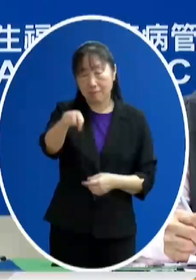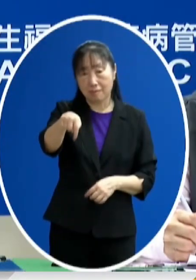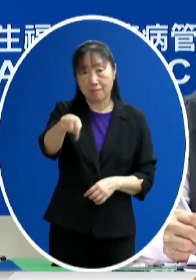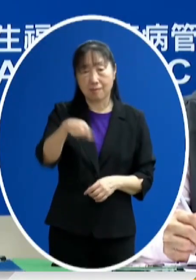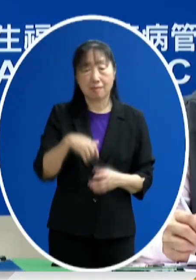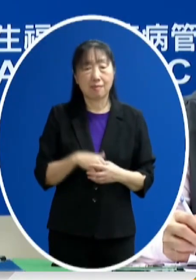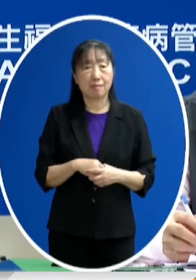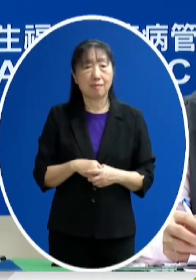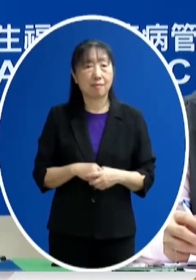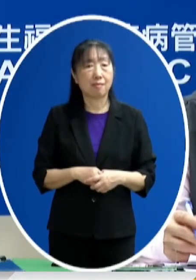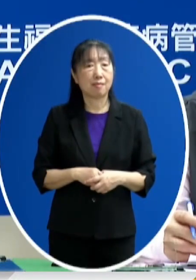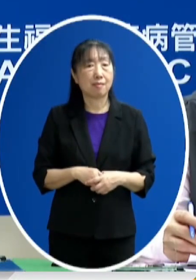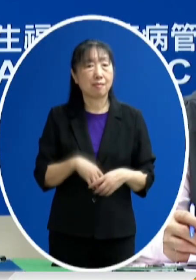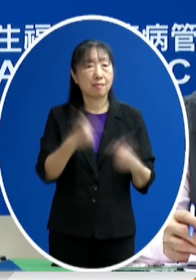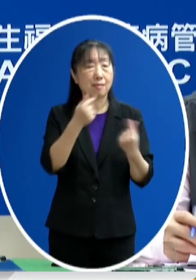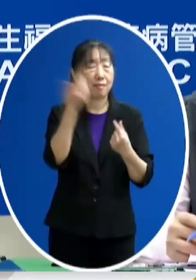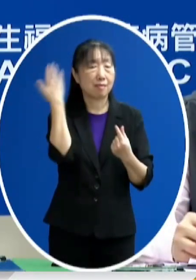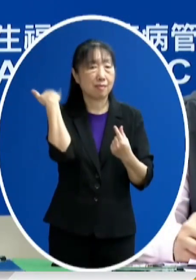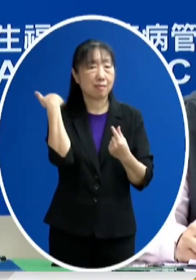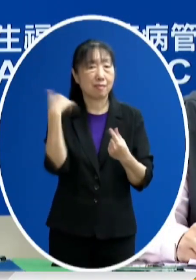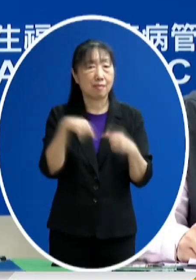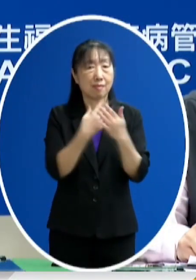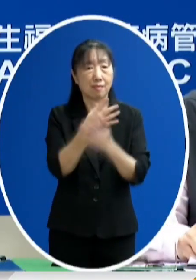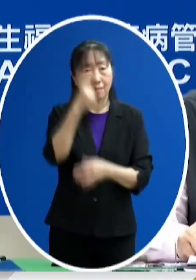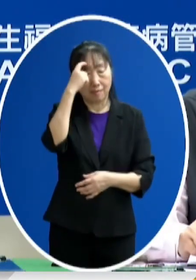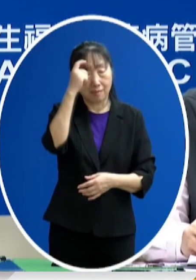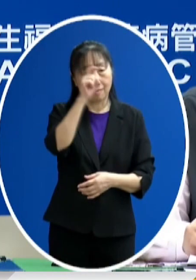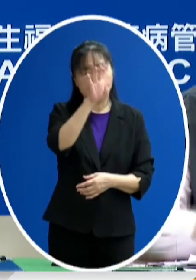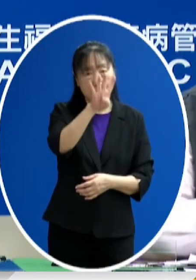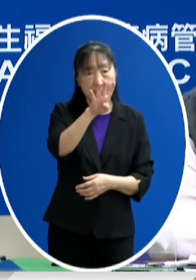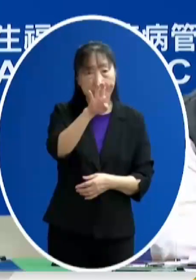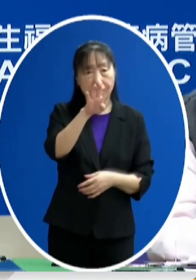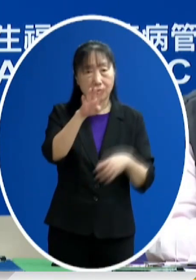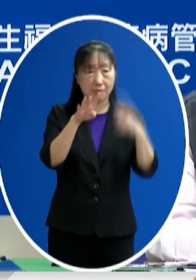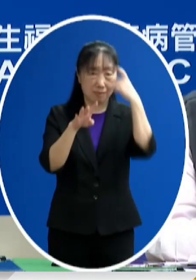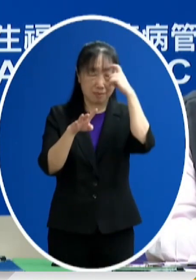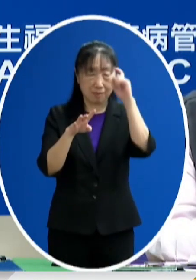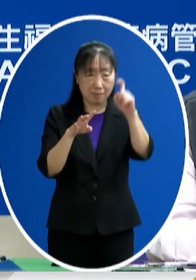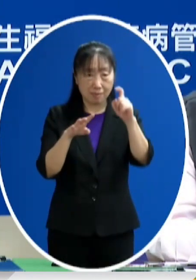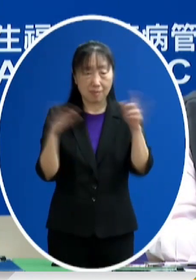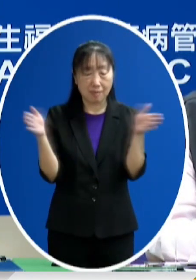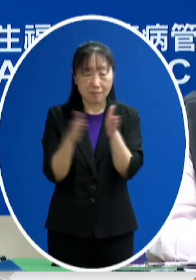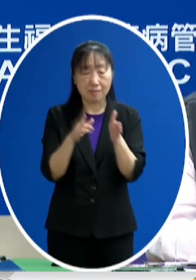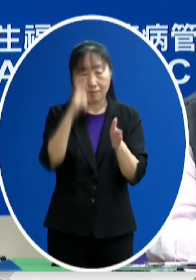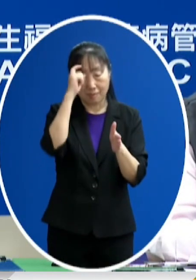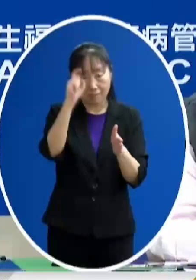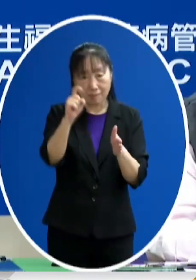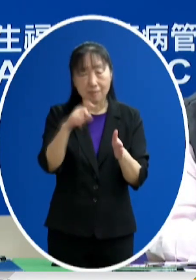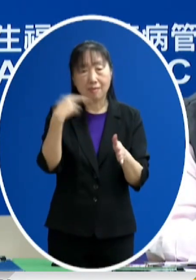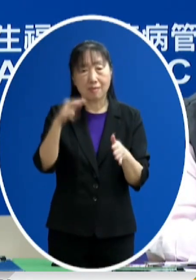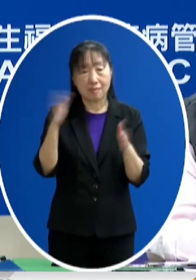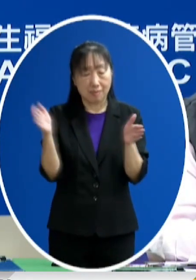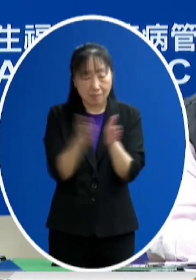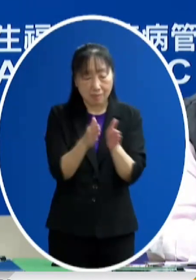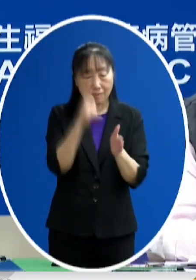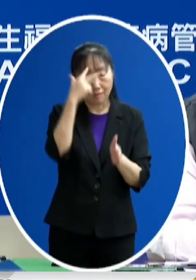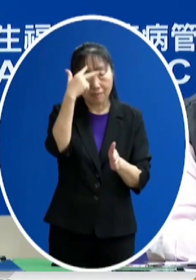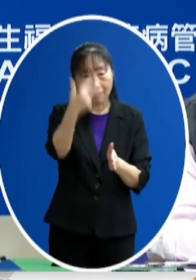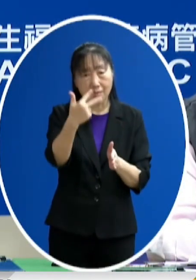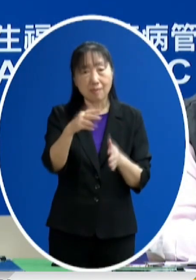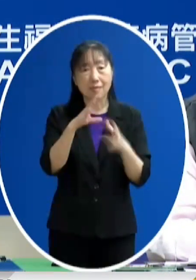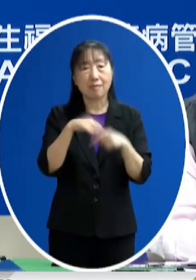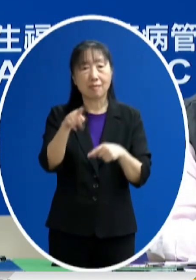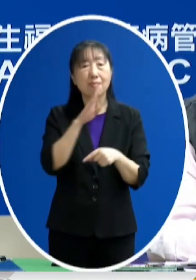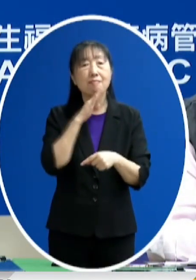哦，边境上面，如果就像以前我们来讲，我们从14天到10天，10天到7天，好等等，可能就会把这样的一个天